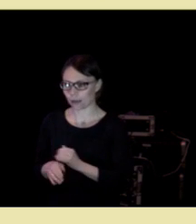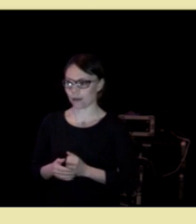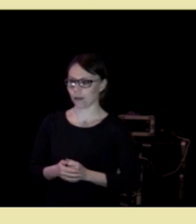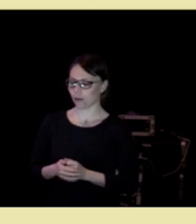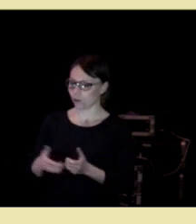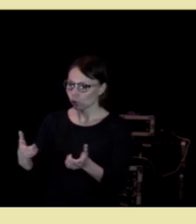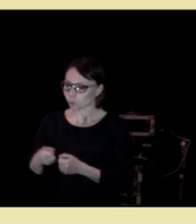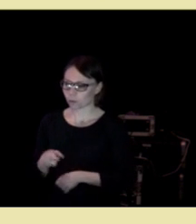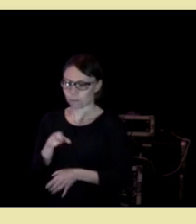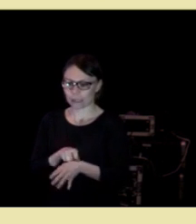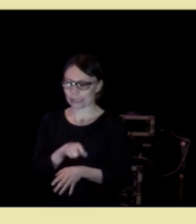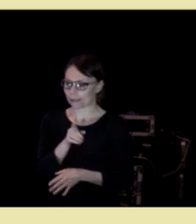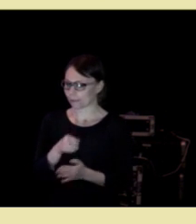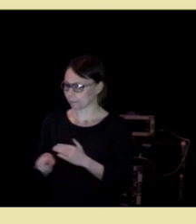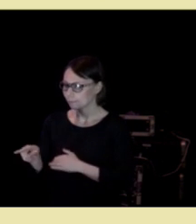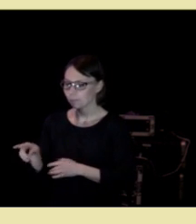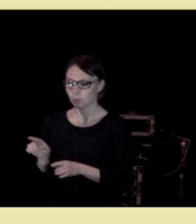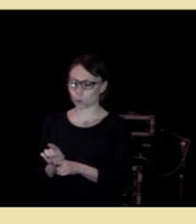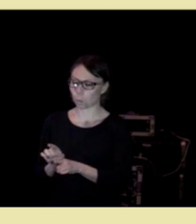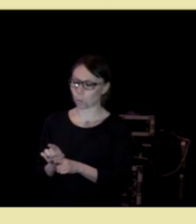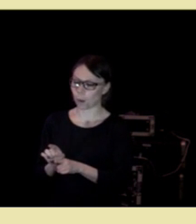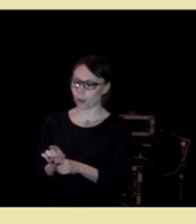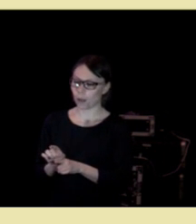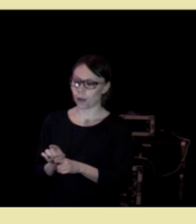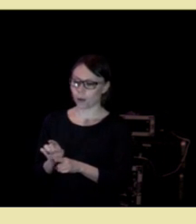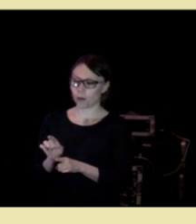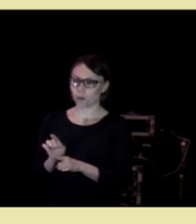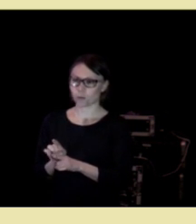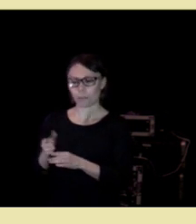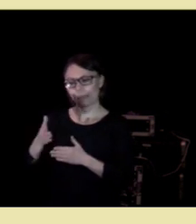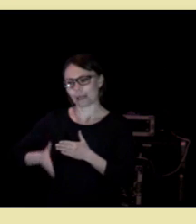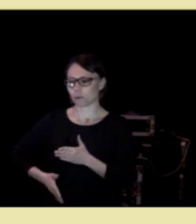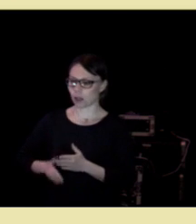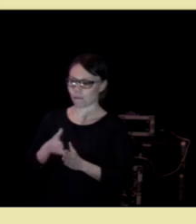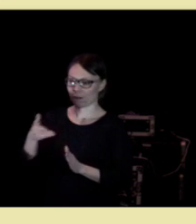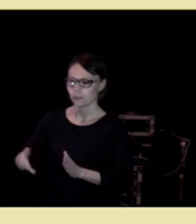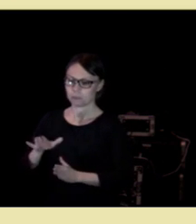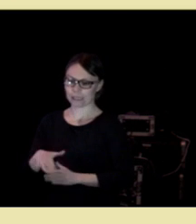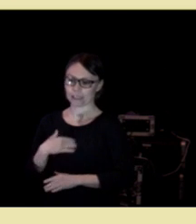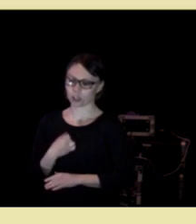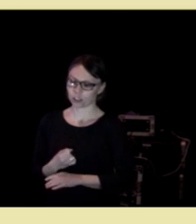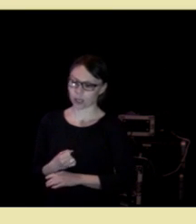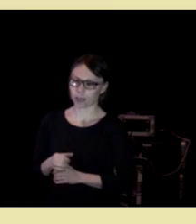en pasient som kom inn som var i terminal fase med sin